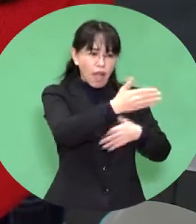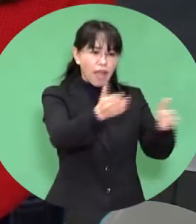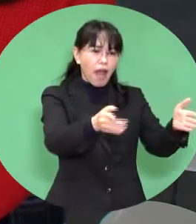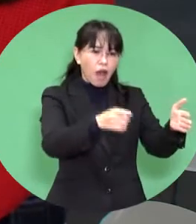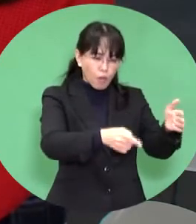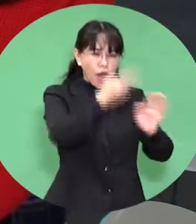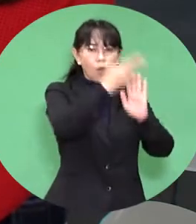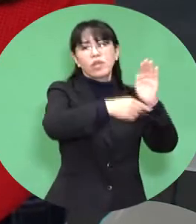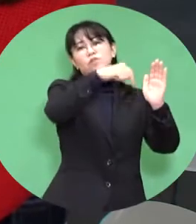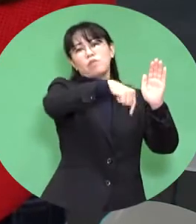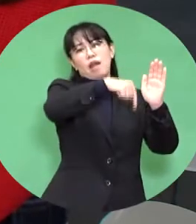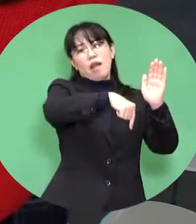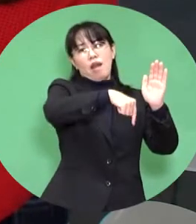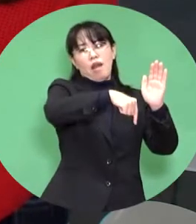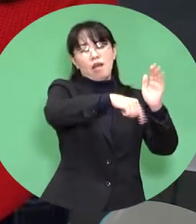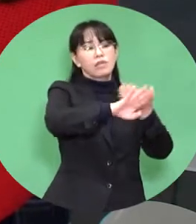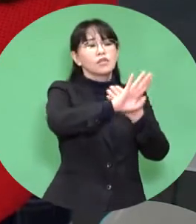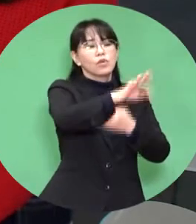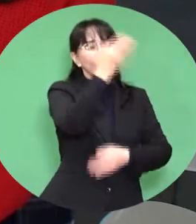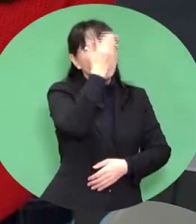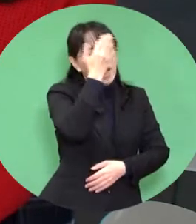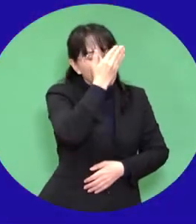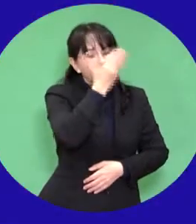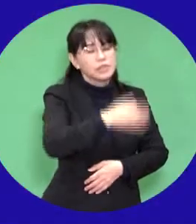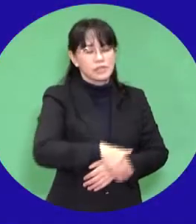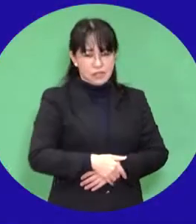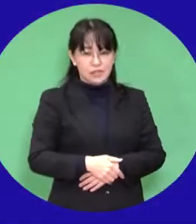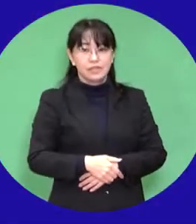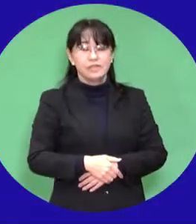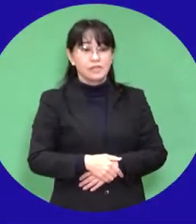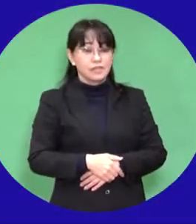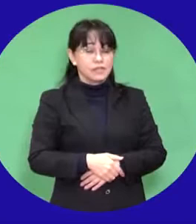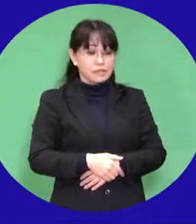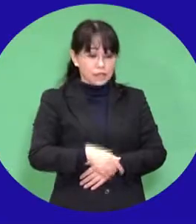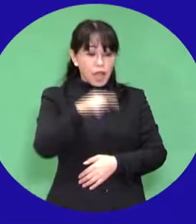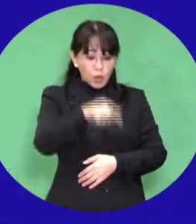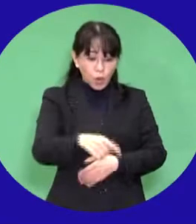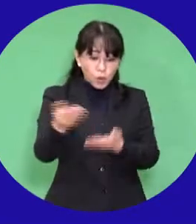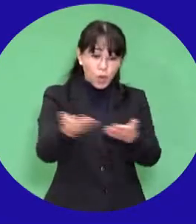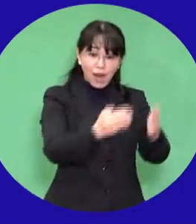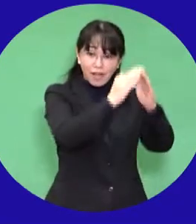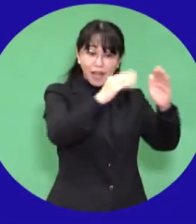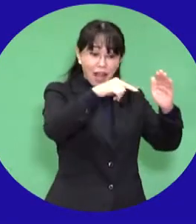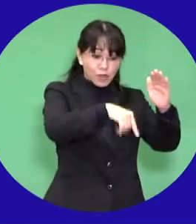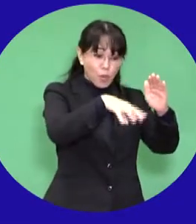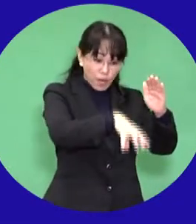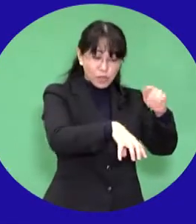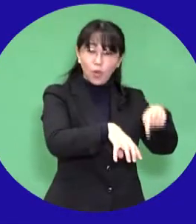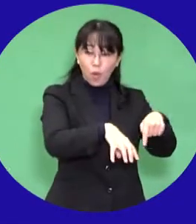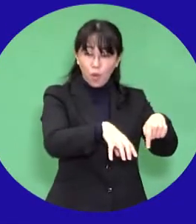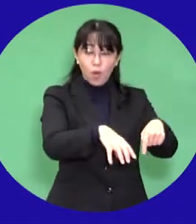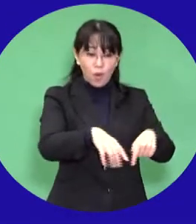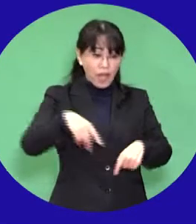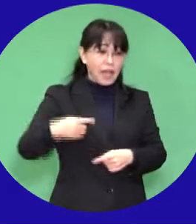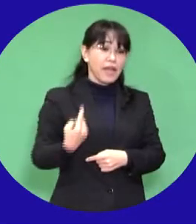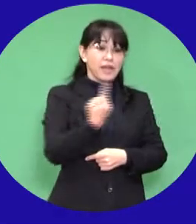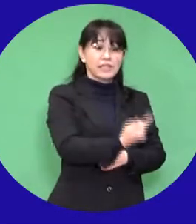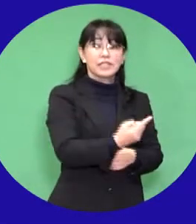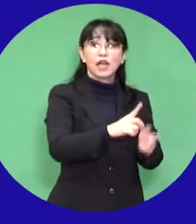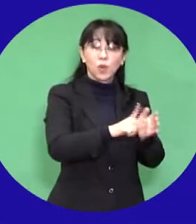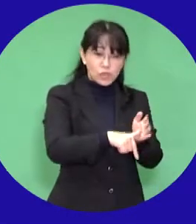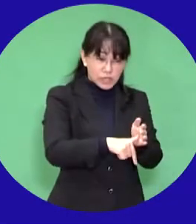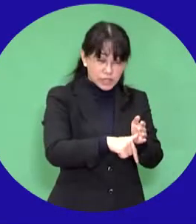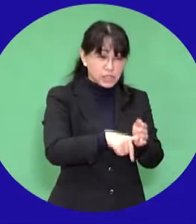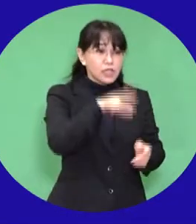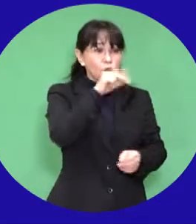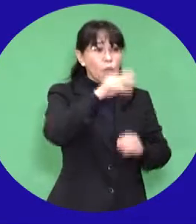ホテルの中だったので全く外が見えない状態だったんですね。それでここでレセプションがあって、ここへ来られた時に鳥羽の